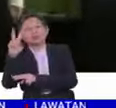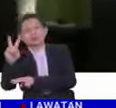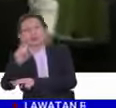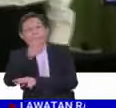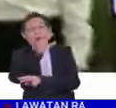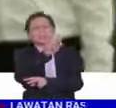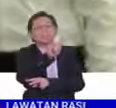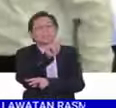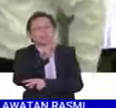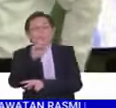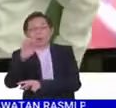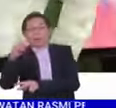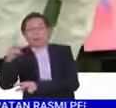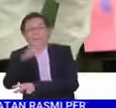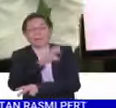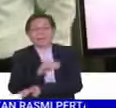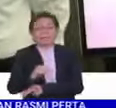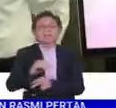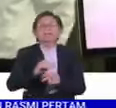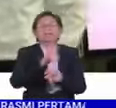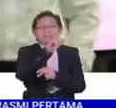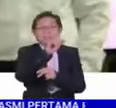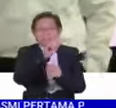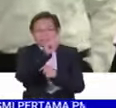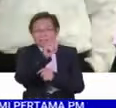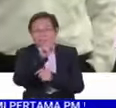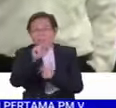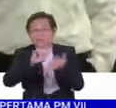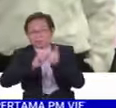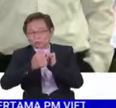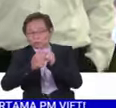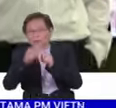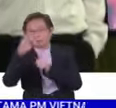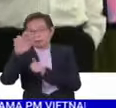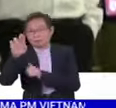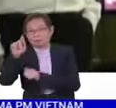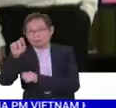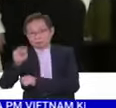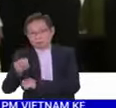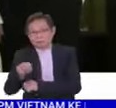OK dan saluran sukan RTM.